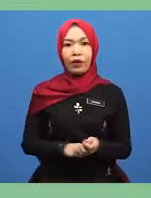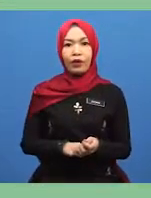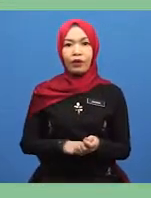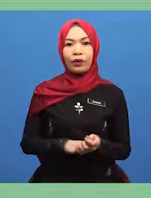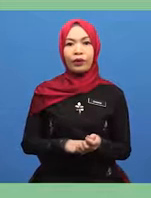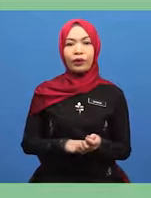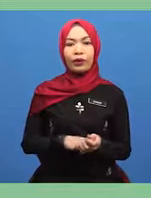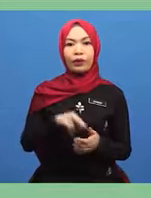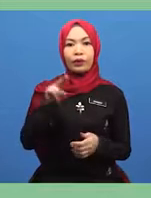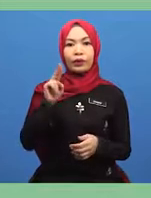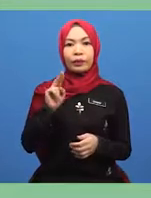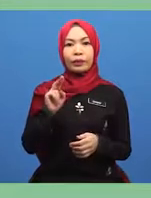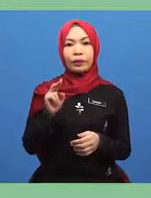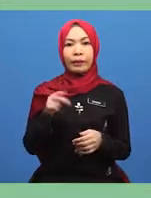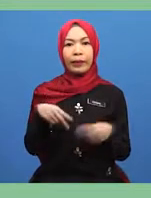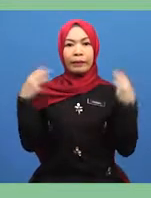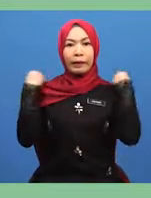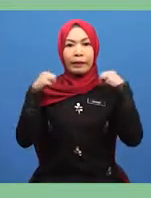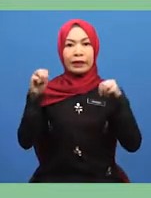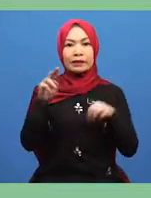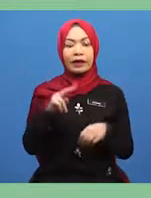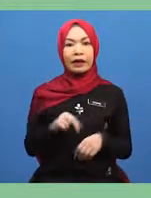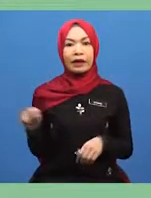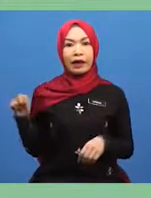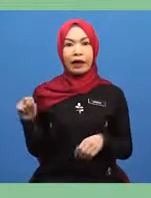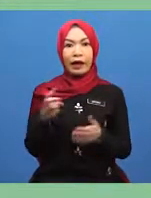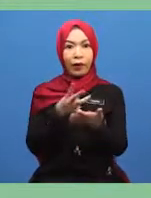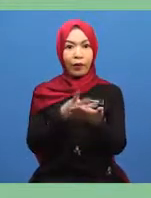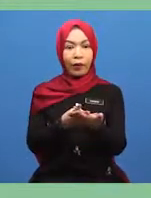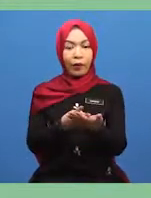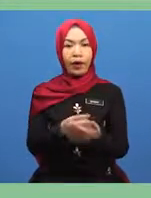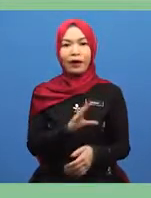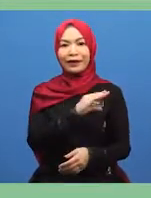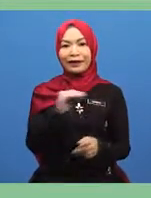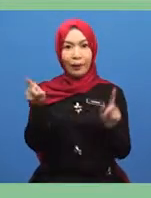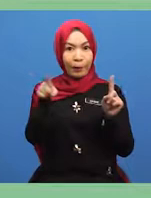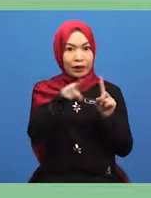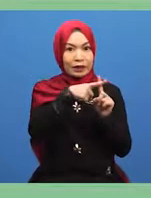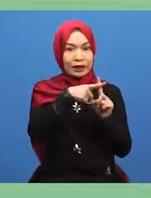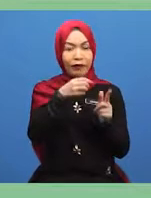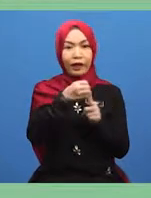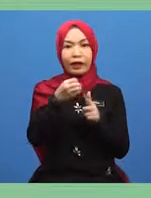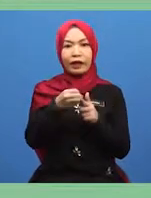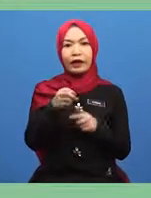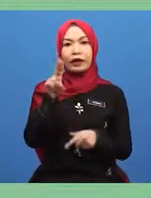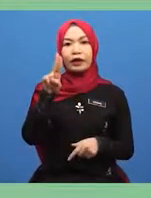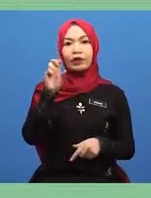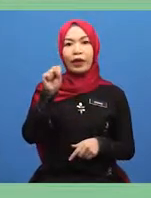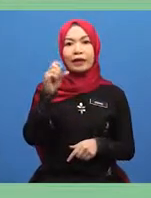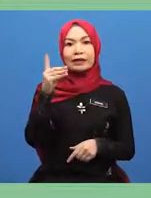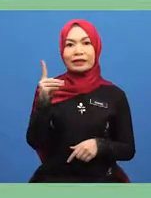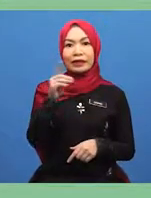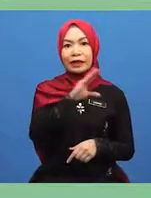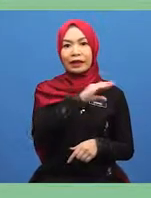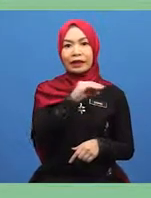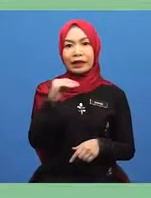pasaran wang. Didapati bahawa wujudlah hubungan langsung atau positif antara harga USD dengan